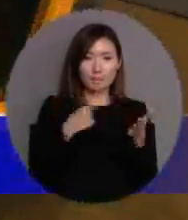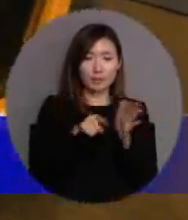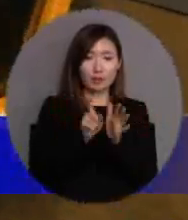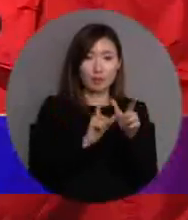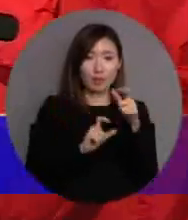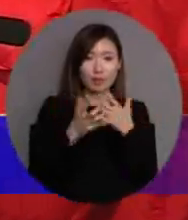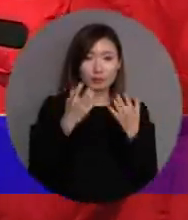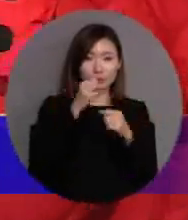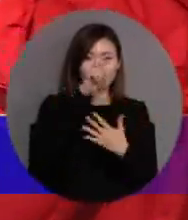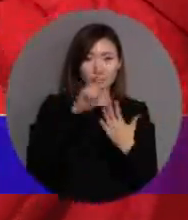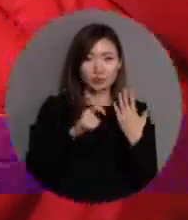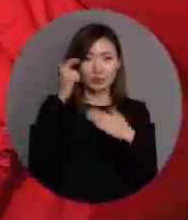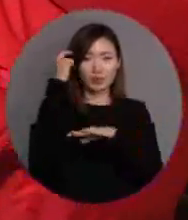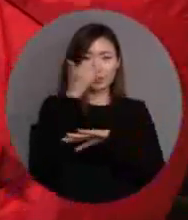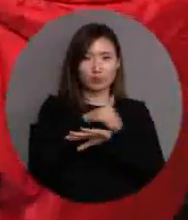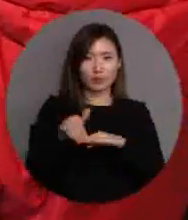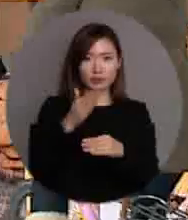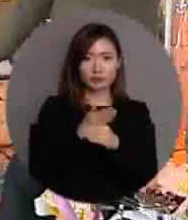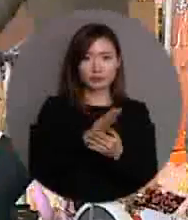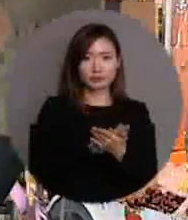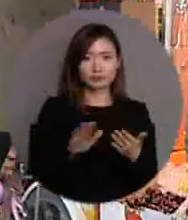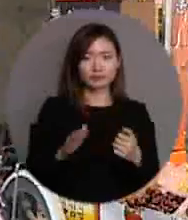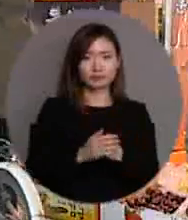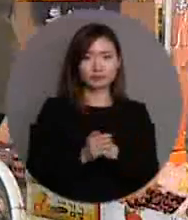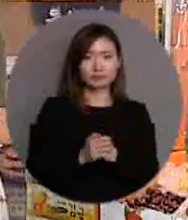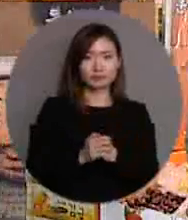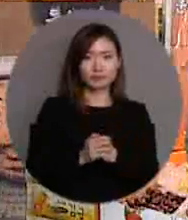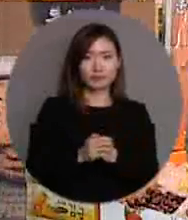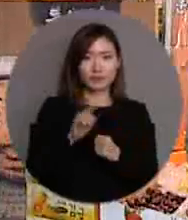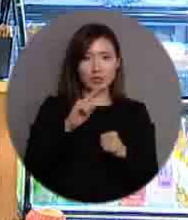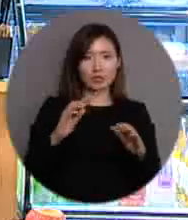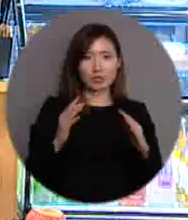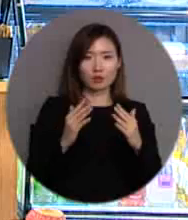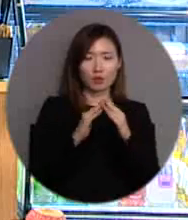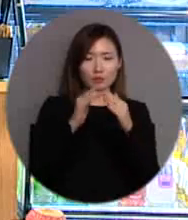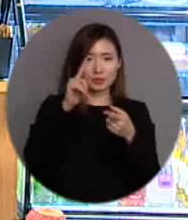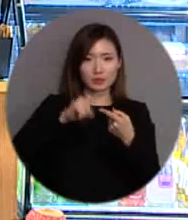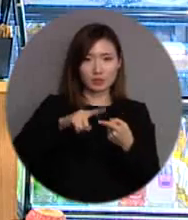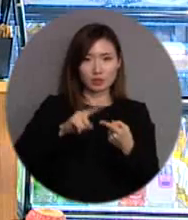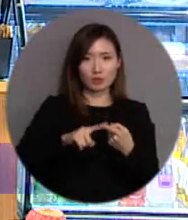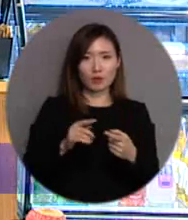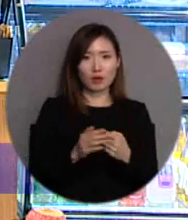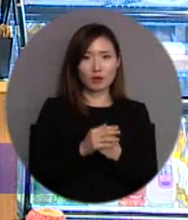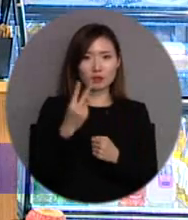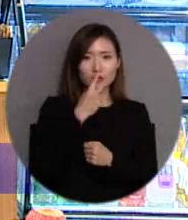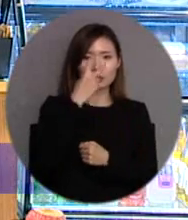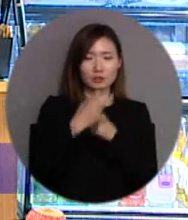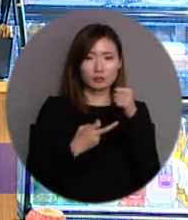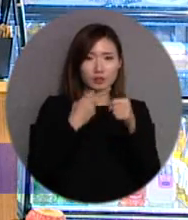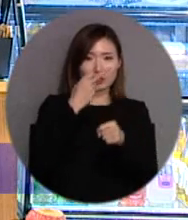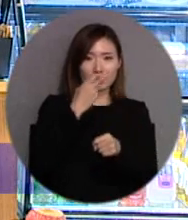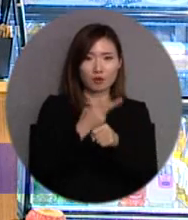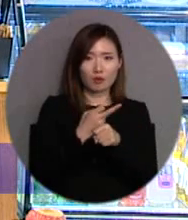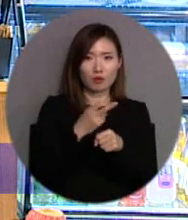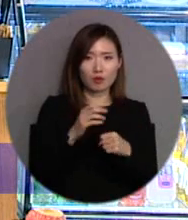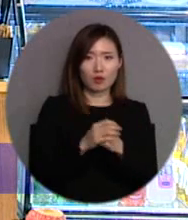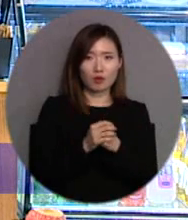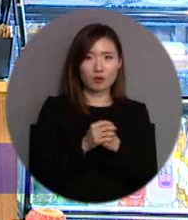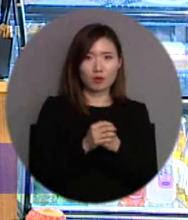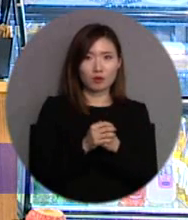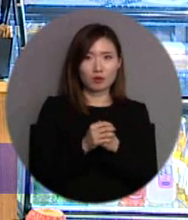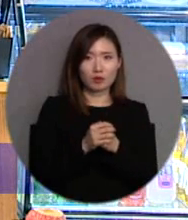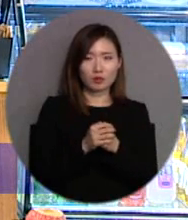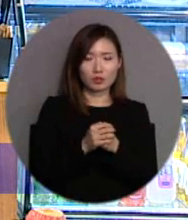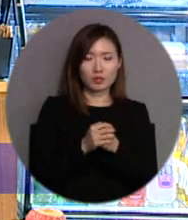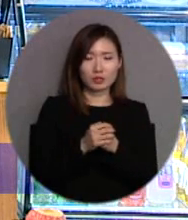많은 프로그램을 계획하고 있습니다 그 이 건물 자체가 2012년도 합정동 포스 투쟁의